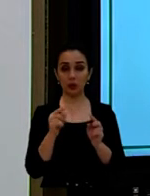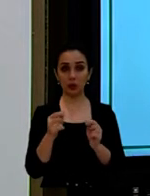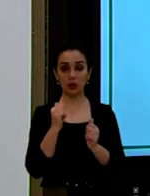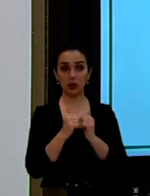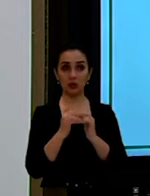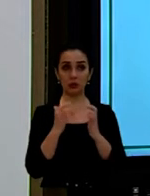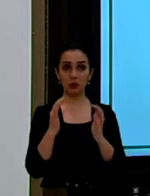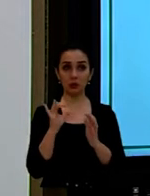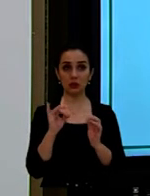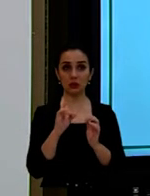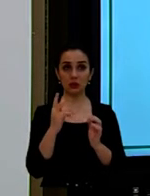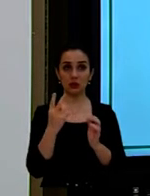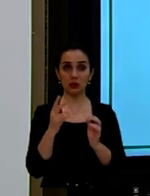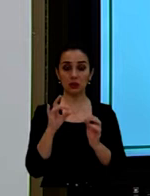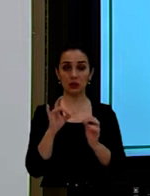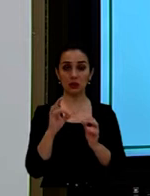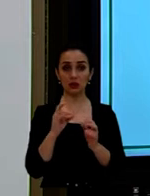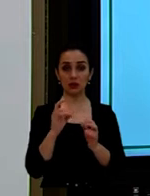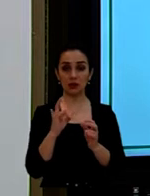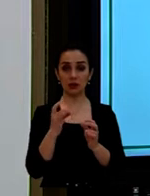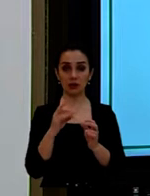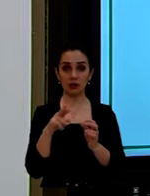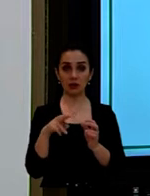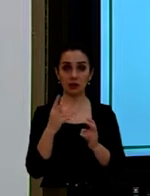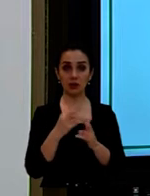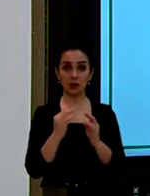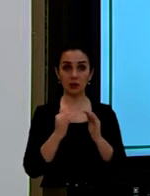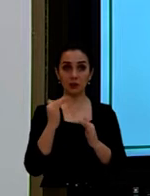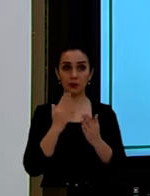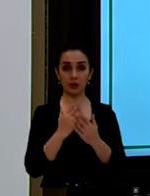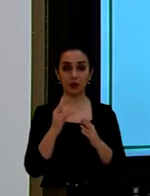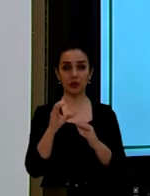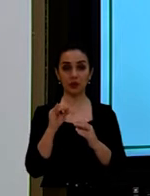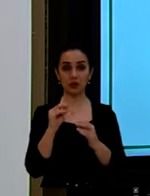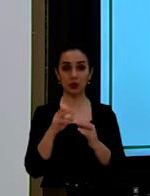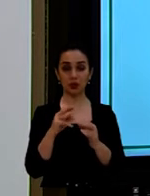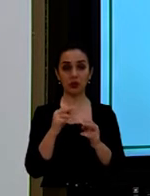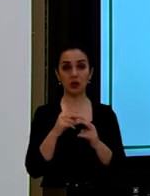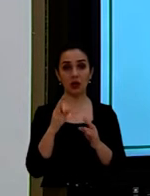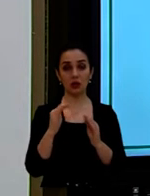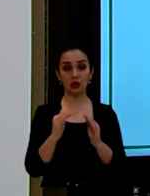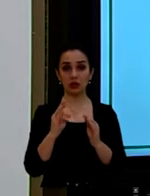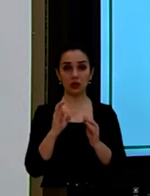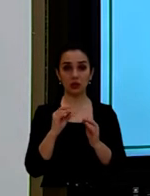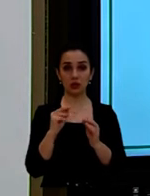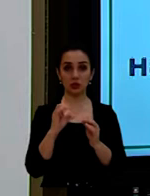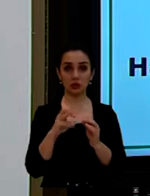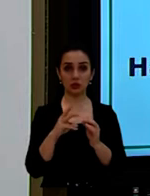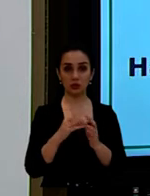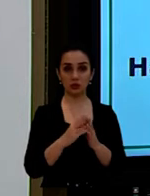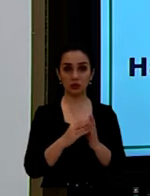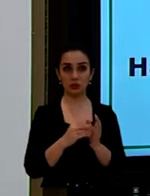период из двух рядов верхний ряд считается четным а нижний нечетном ряду